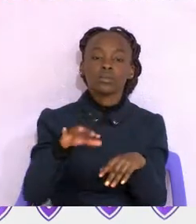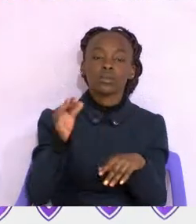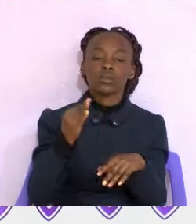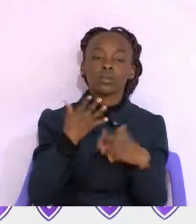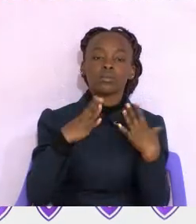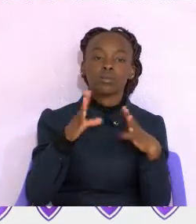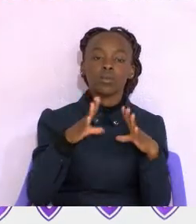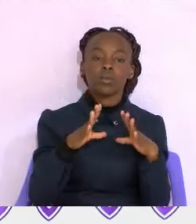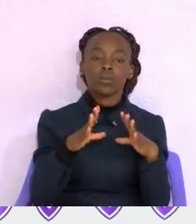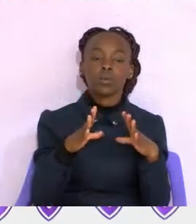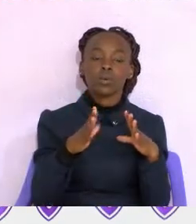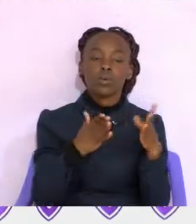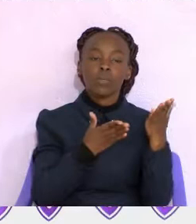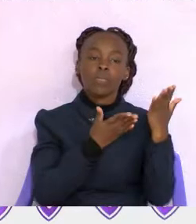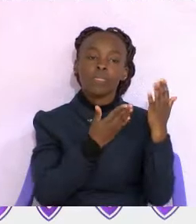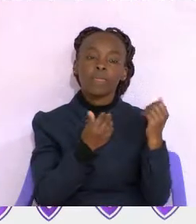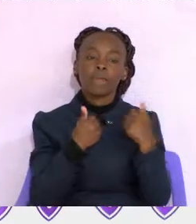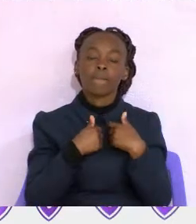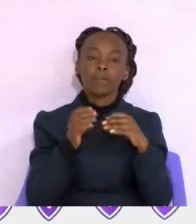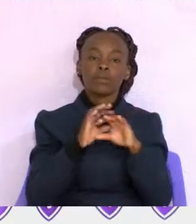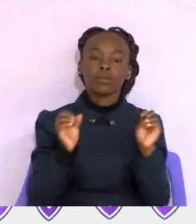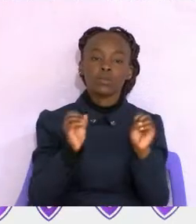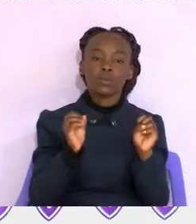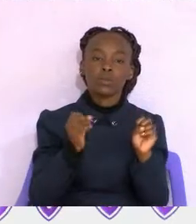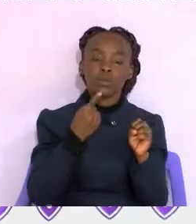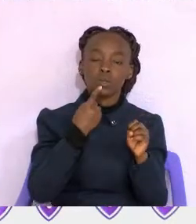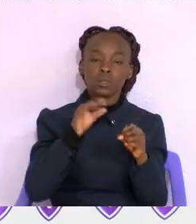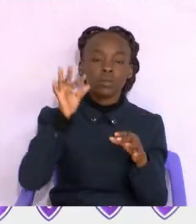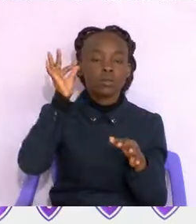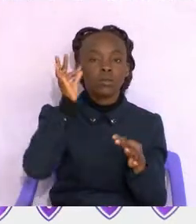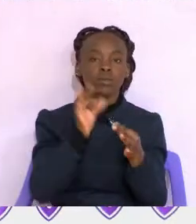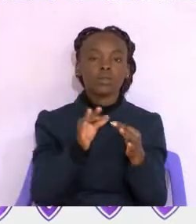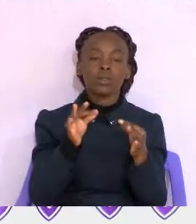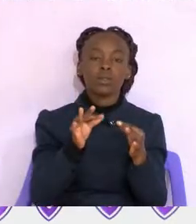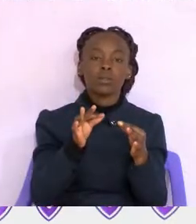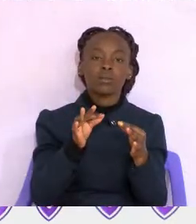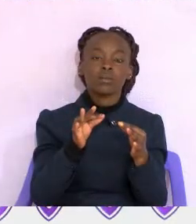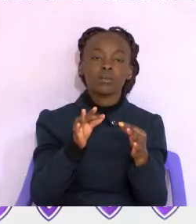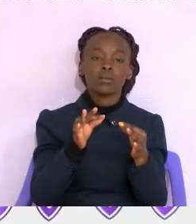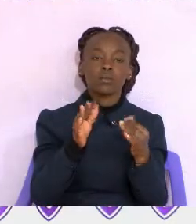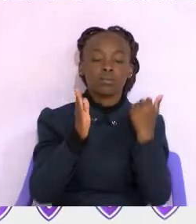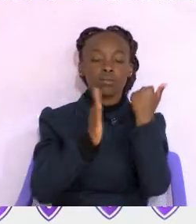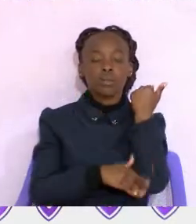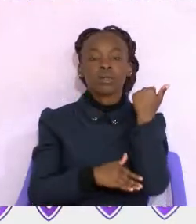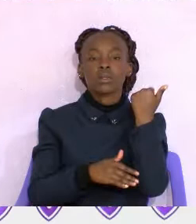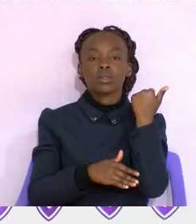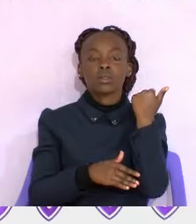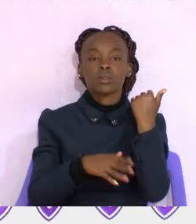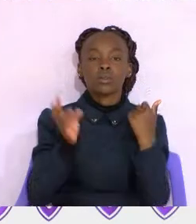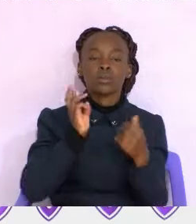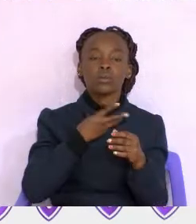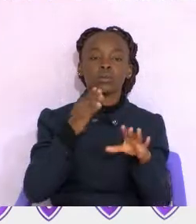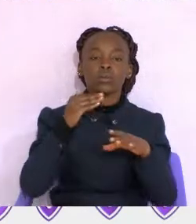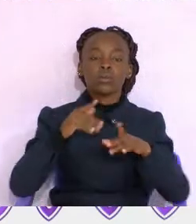wanakufa moyo. Hapo ndipo unapata watu wanakanusha imani. Hapo ndipo unapata watu wanarudi nyuma. Na tunaishi kwa masiku kama